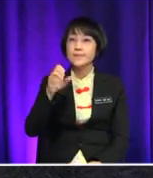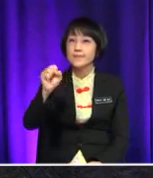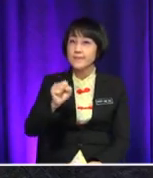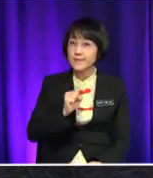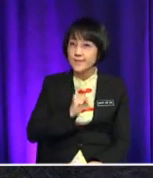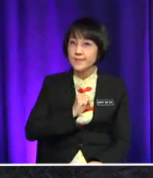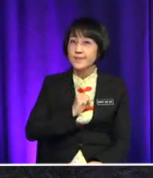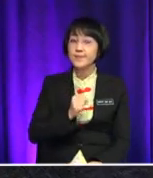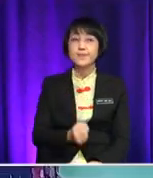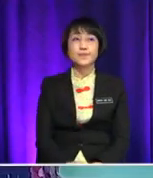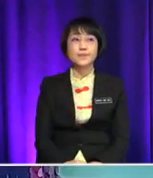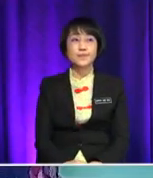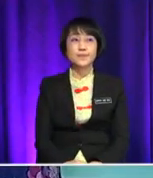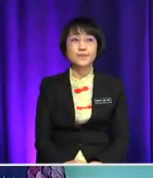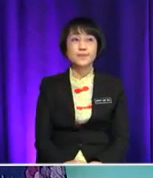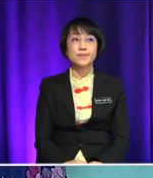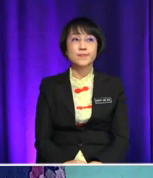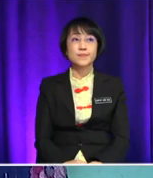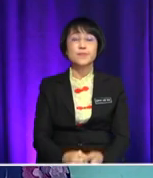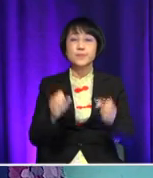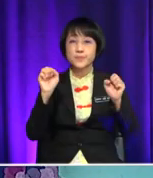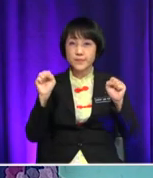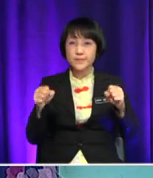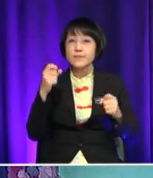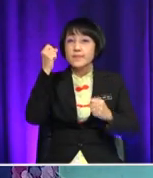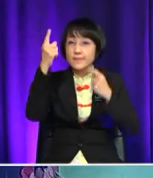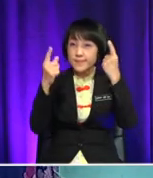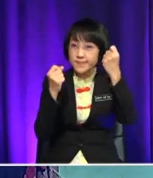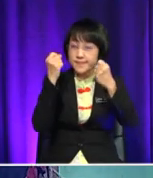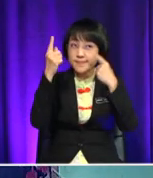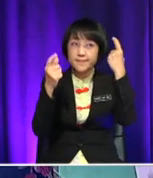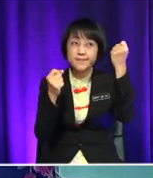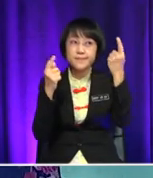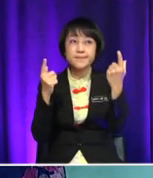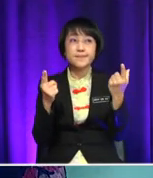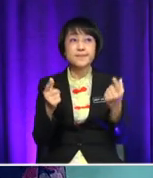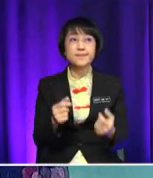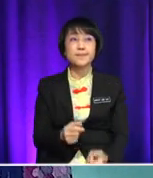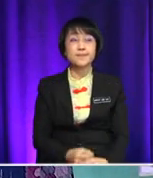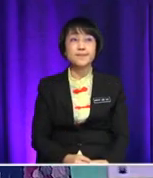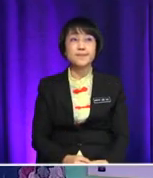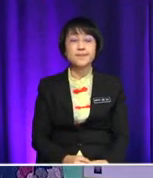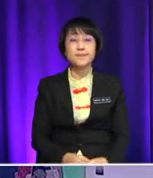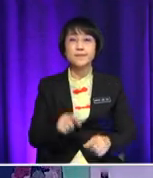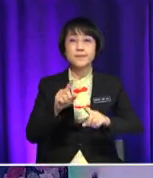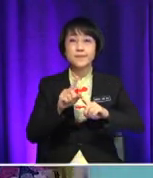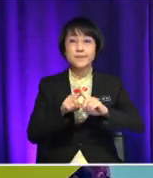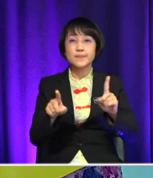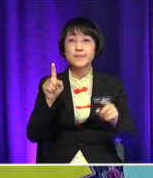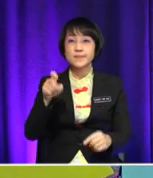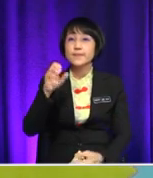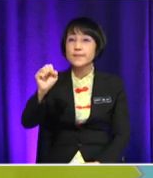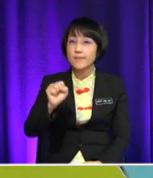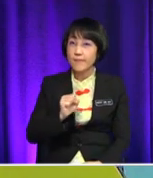mungkin kita boleh Ekspresikan untuk gaya dan persembahan tapi dalam keadaan terbatas ya